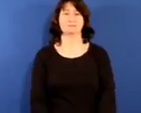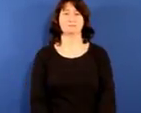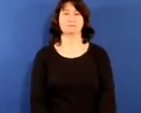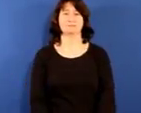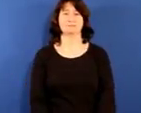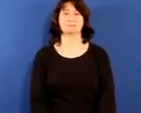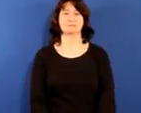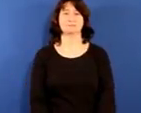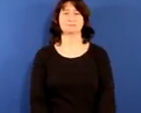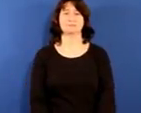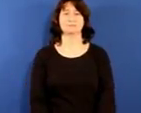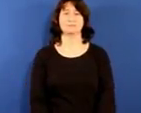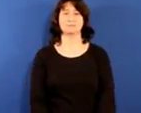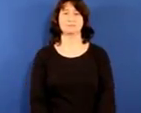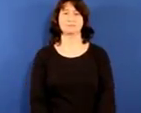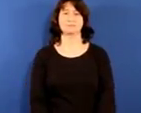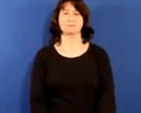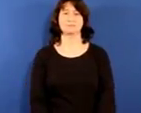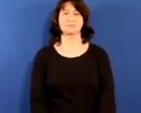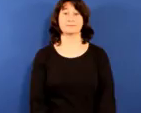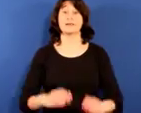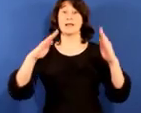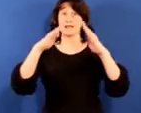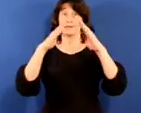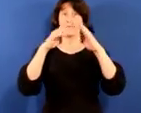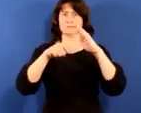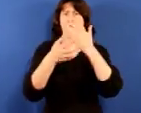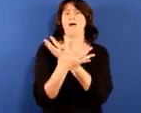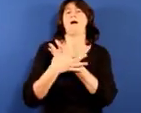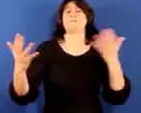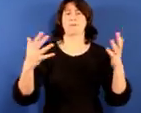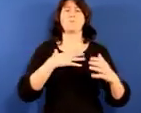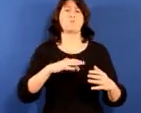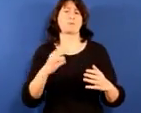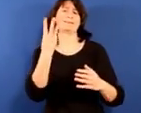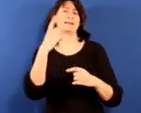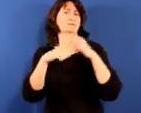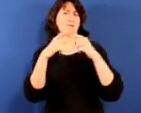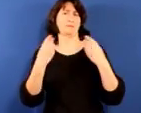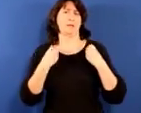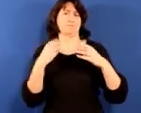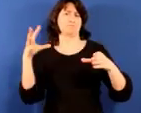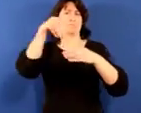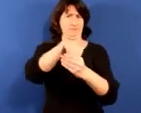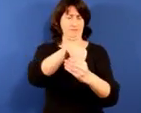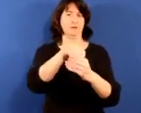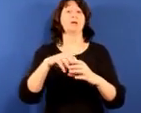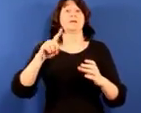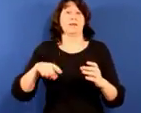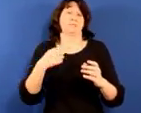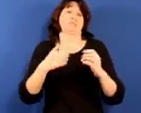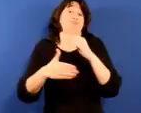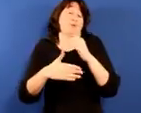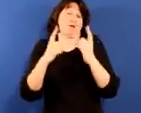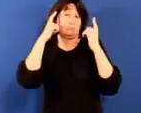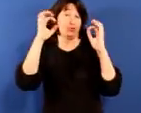Aldundiko ondare arloak zuzendu ditu Bizkaiko iraganeko meatzaritzaren jarauspena den eraikinaren lehen eratzelanak. Meatzarien